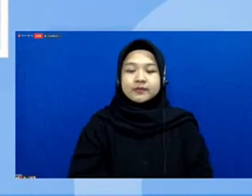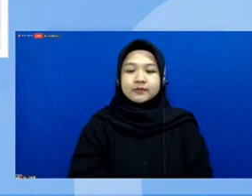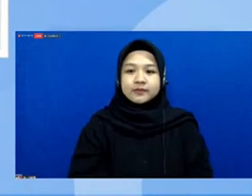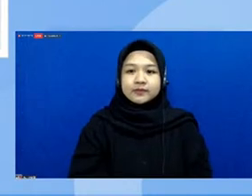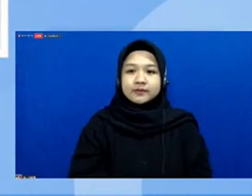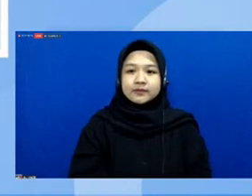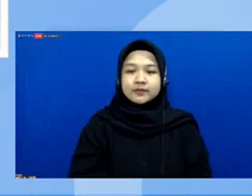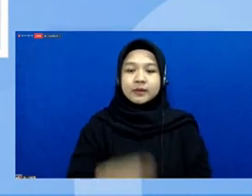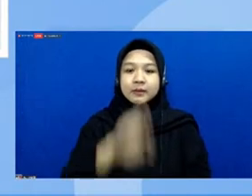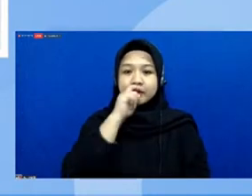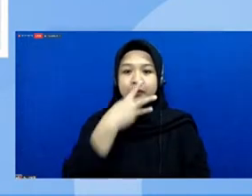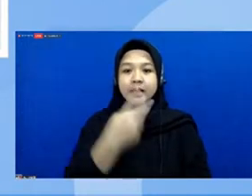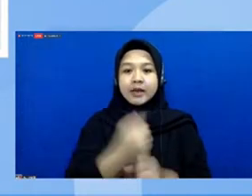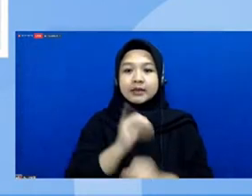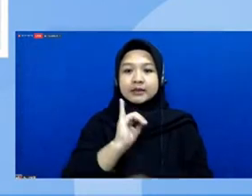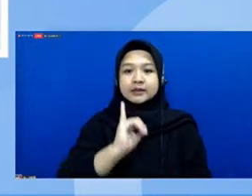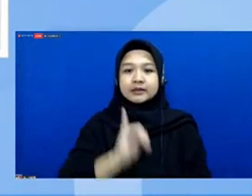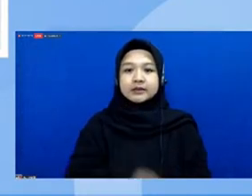Pak Egy?